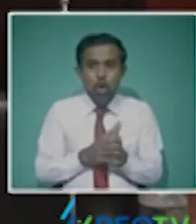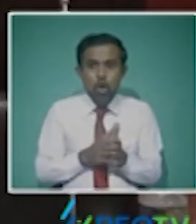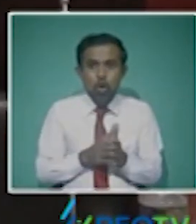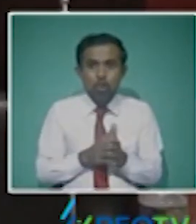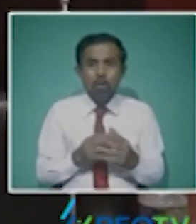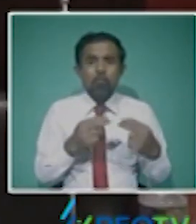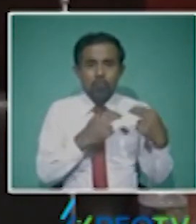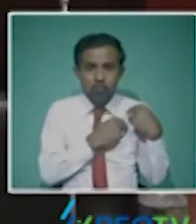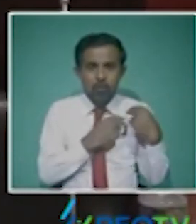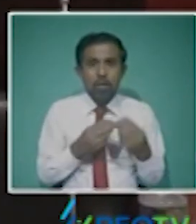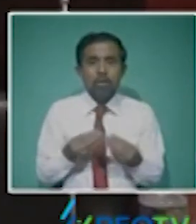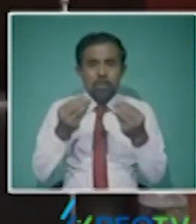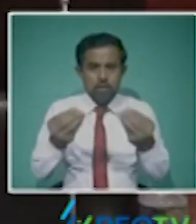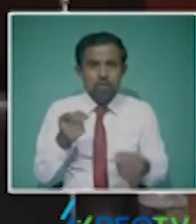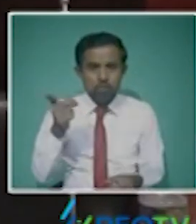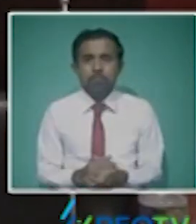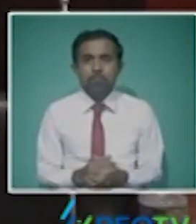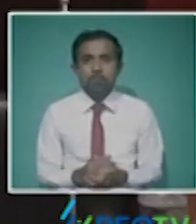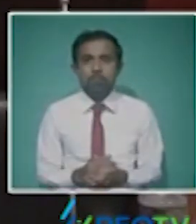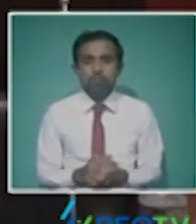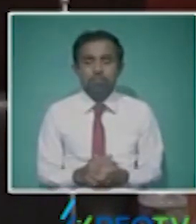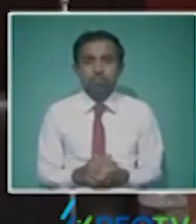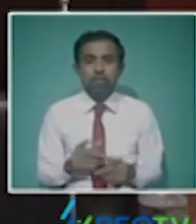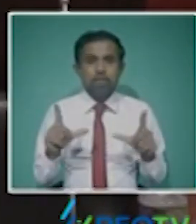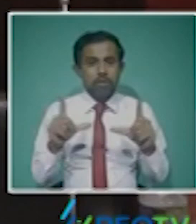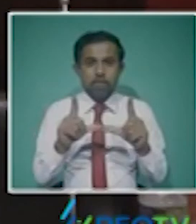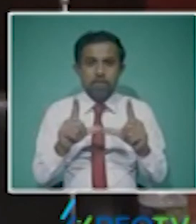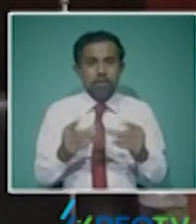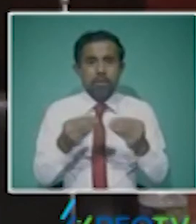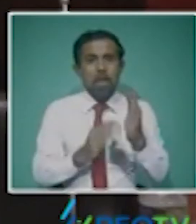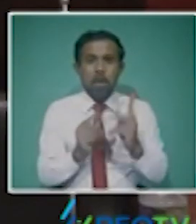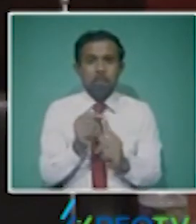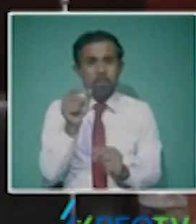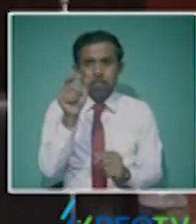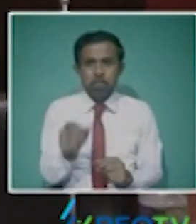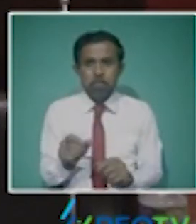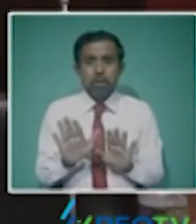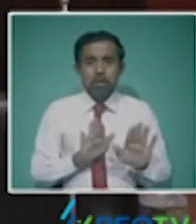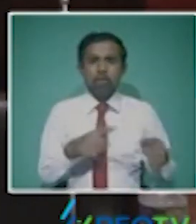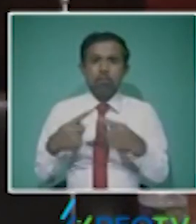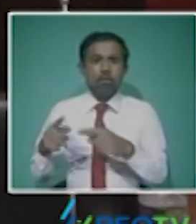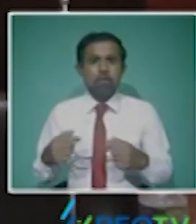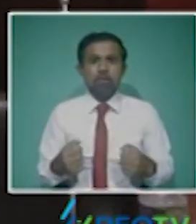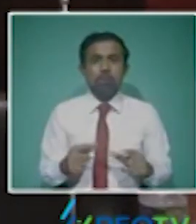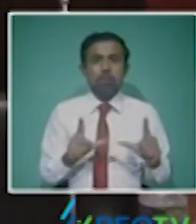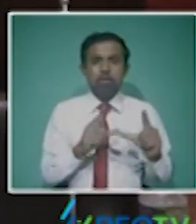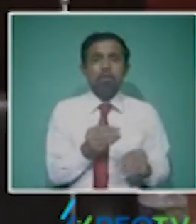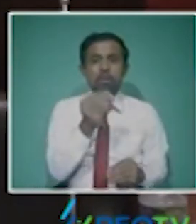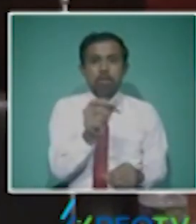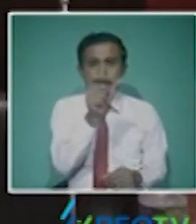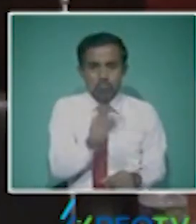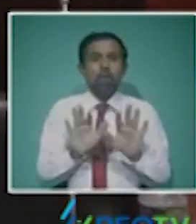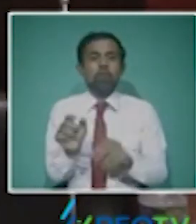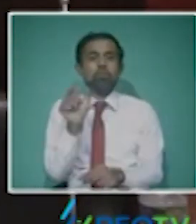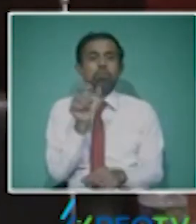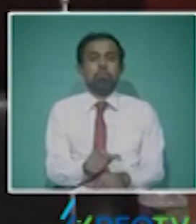කිසි වගකීමක් බාර දෙනවද මේක නියාමනය කරන්න. දැන් බලපත්‍රය නිකුත් කරන්නේ ඇමතිතුමා. නියාමනය කරන්නේ එතුමා. බලපත්‍ර නිකුත් කරන එක කියලා තමයි